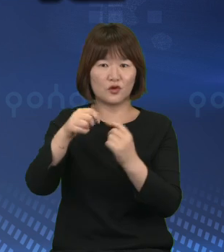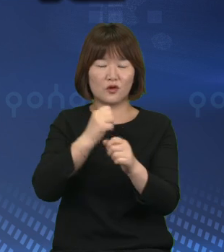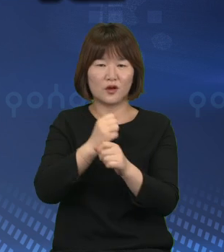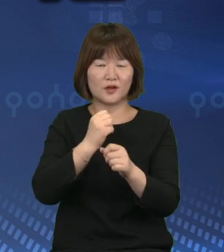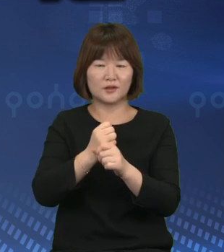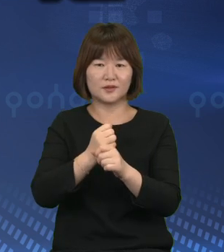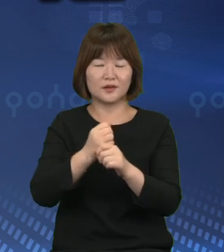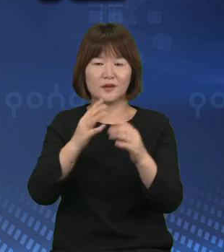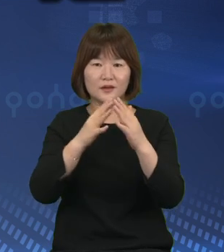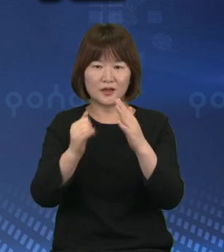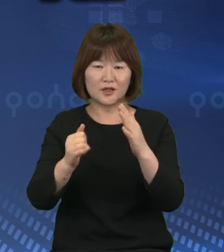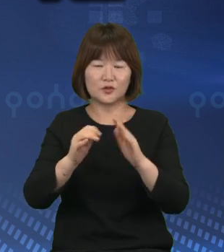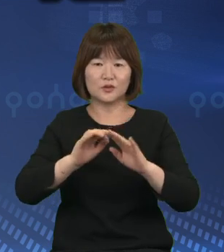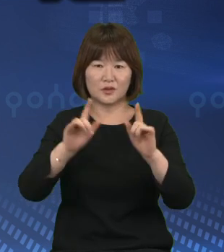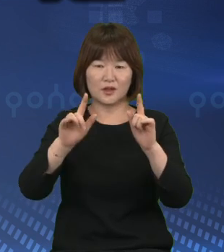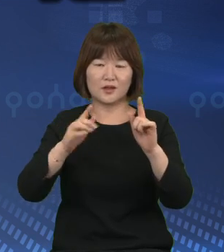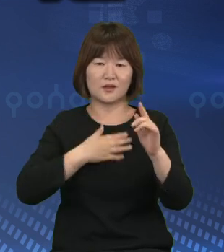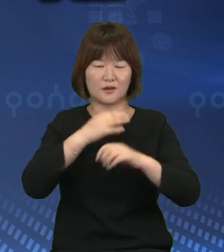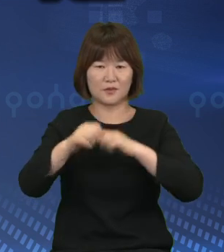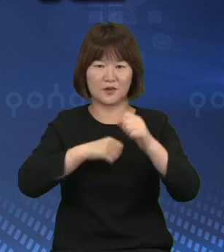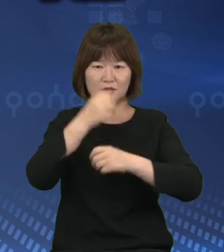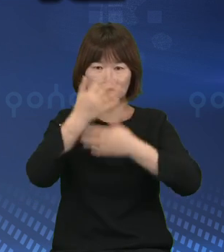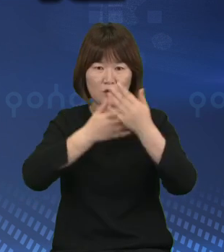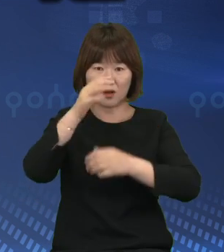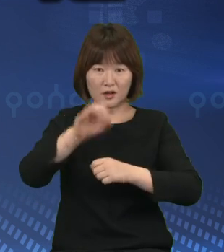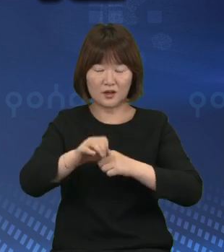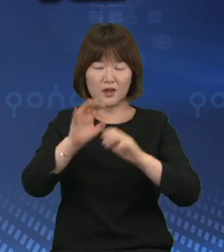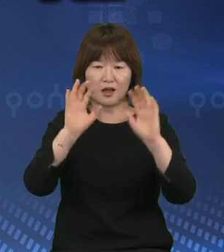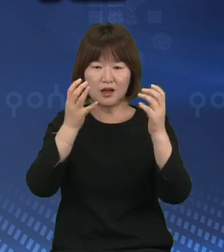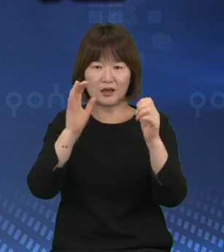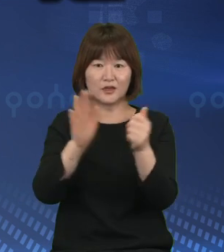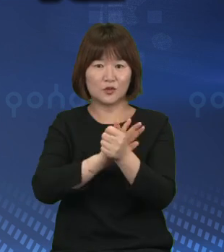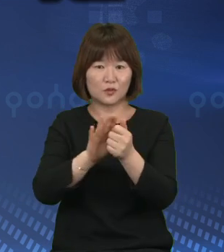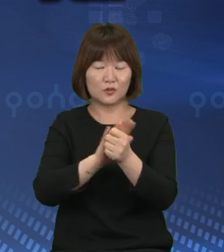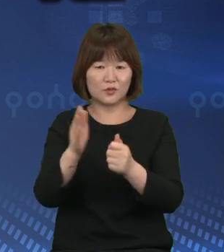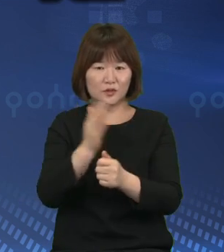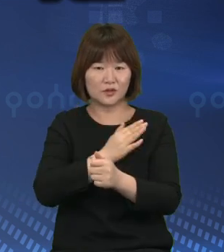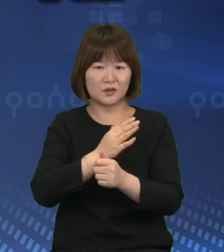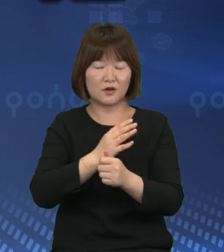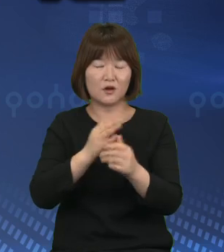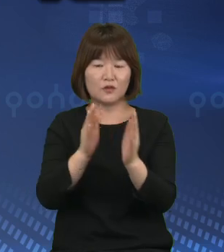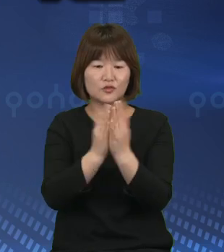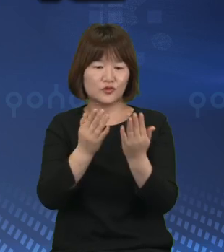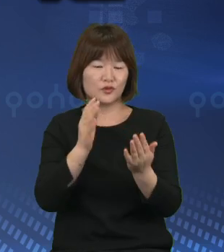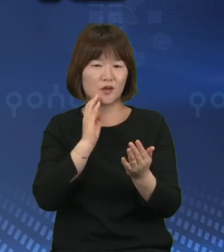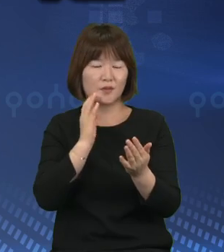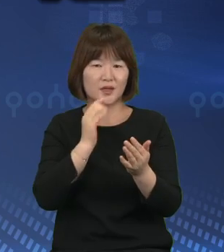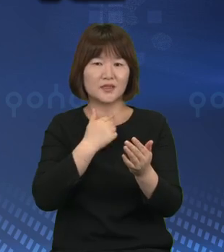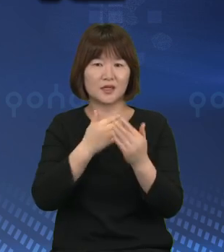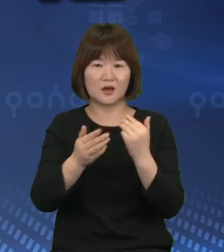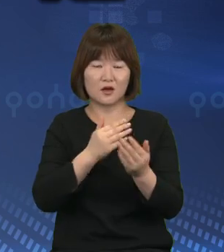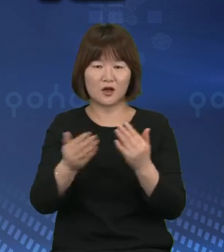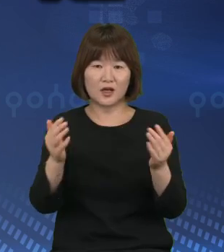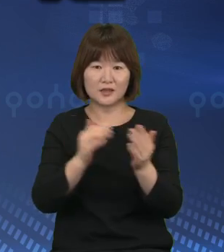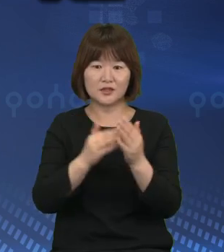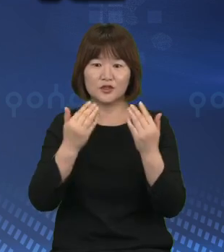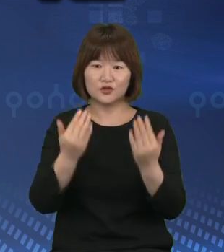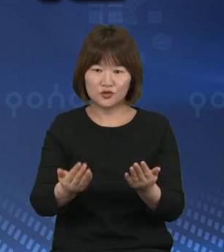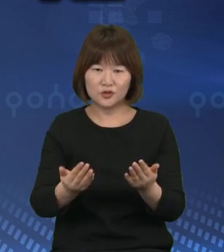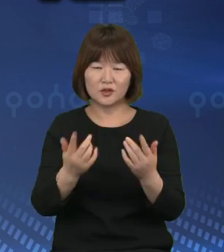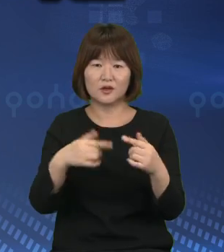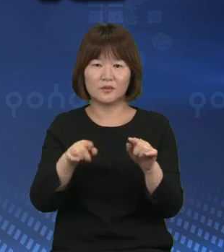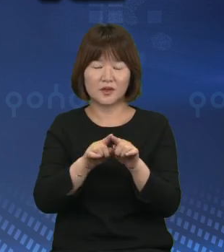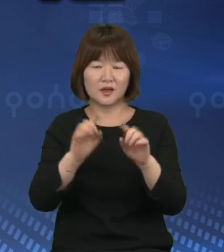내 맘대로 영화관을 통해서인데요. 자녀 돌봄 서비스부터 북카페 체험 프로그램까지 휴식과 함께 색다른